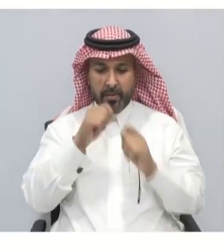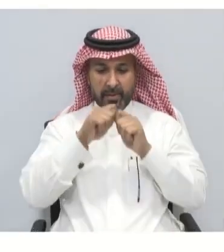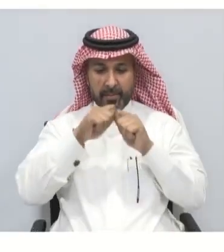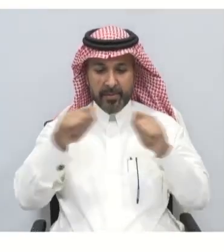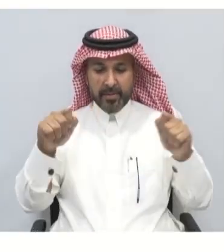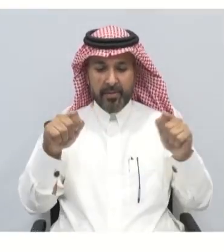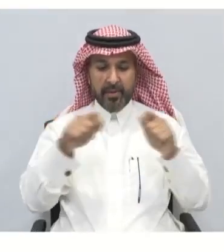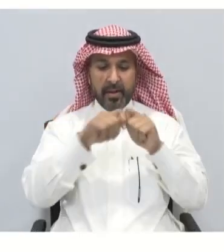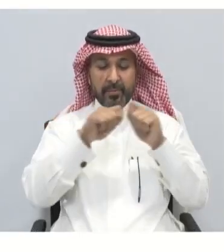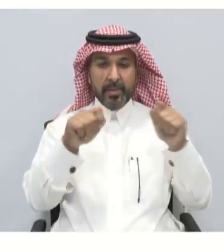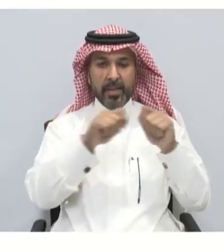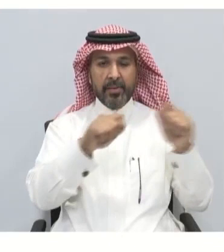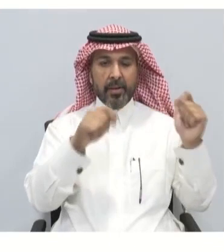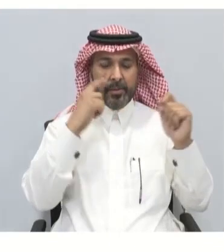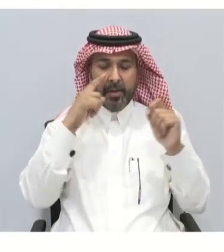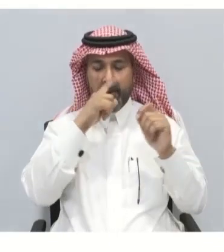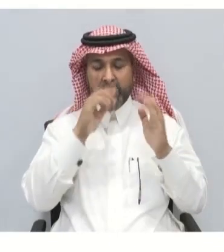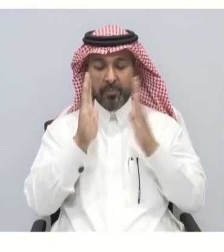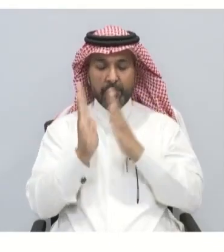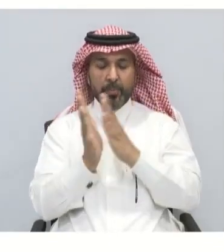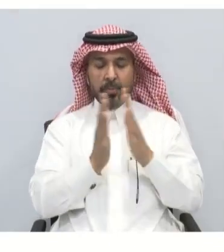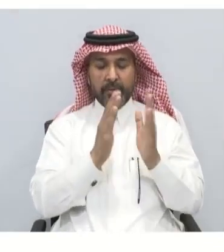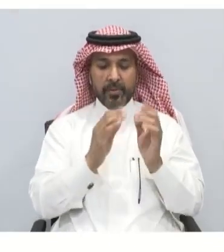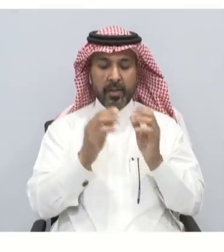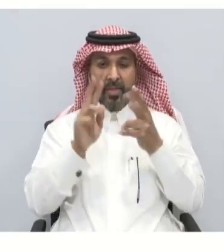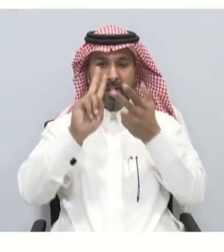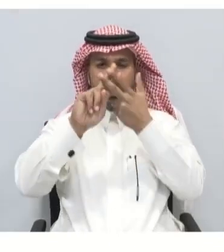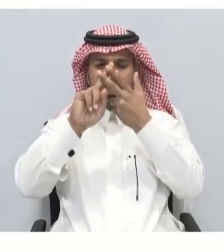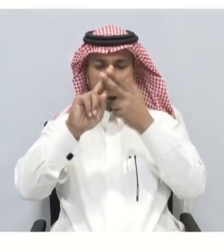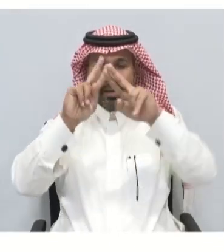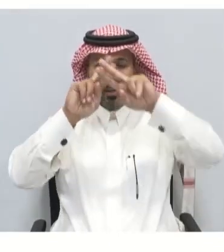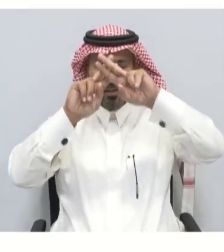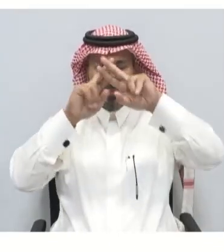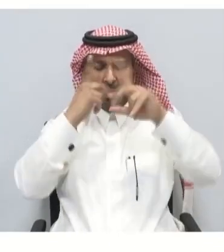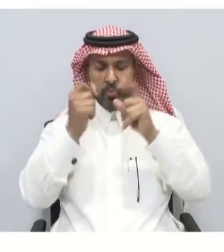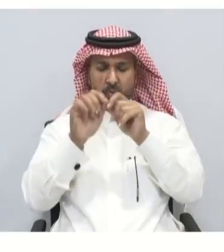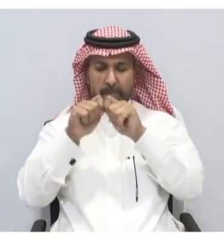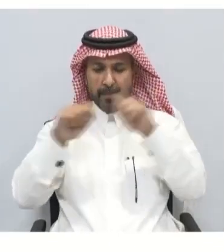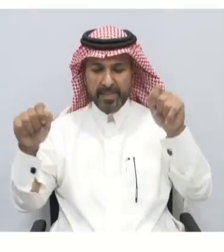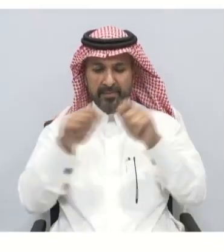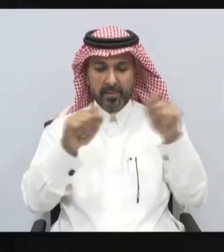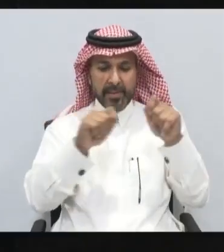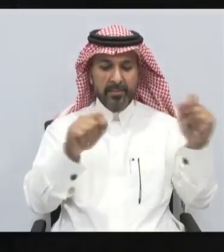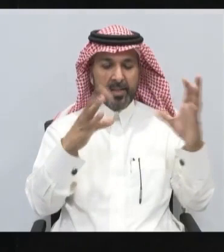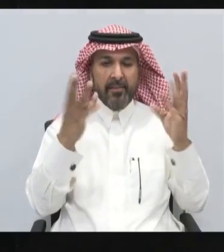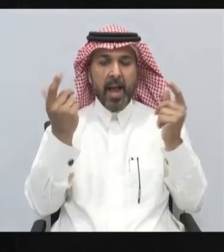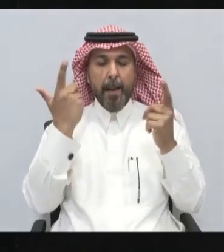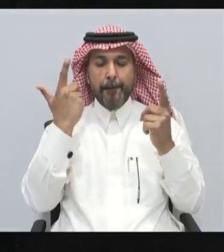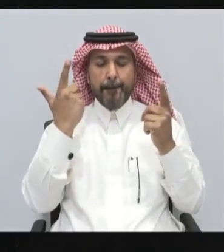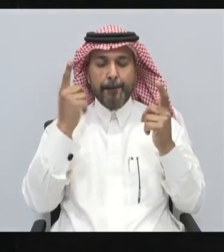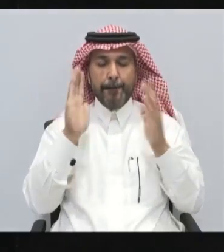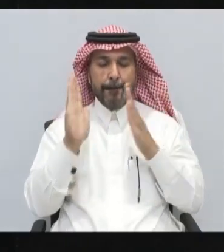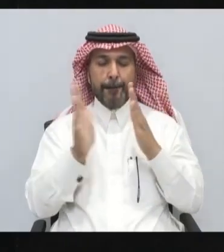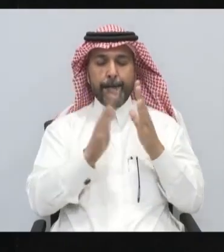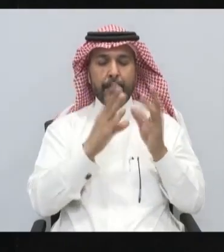واللوحه وبين اللوحه الثانيه والثالثه والمسافه بين اللوحه الثالثه والجدار كم مسافه تكونت لدي